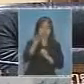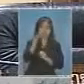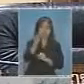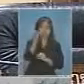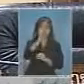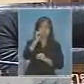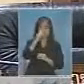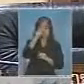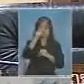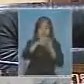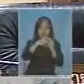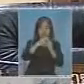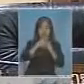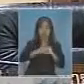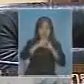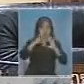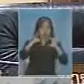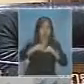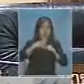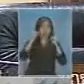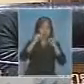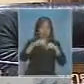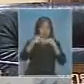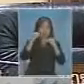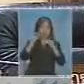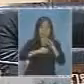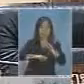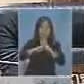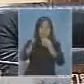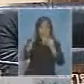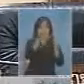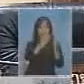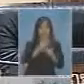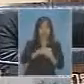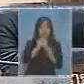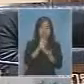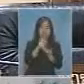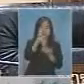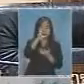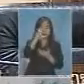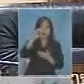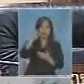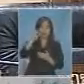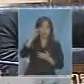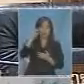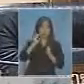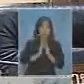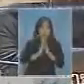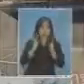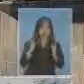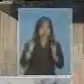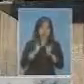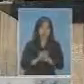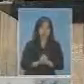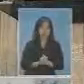เพราะไม่ใช่นโยบายของรัฐบาลถ้าเพื่อนสมาชิกมีหลักฐานเอาไปส่งครับผมรอที่ห้อง3301ขอบคุณครับ